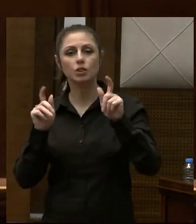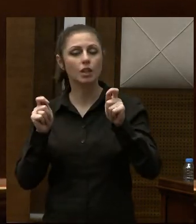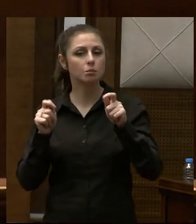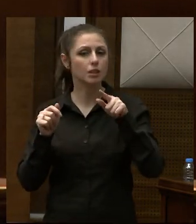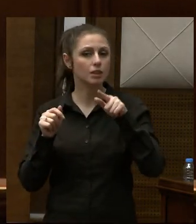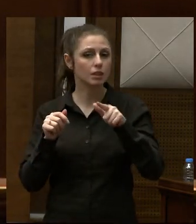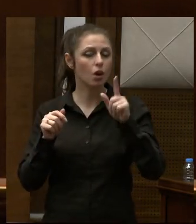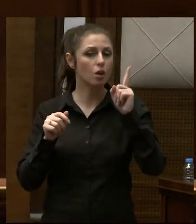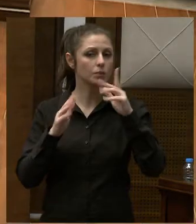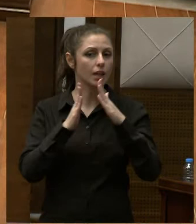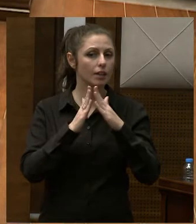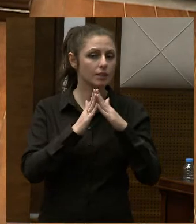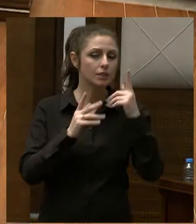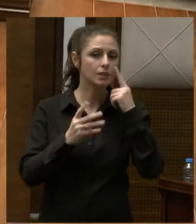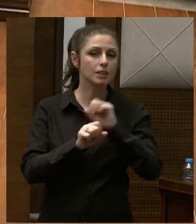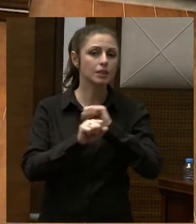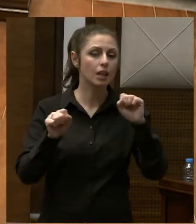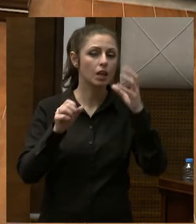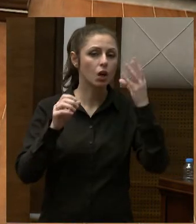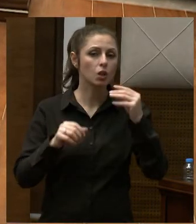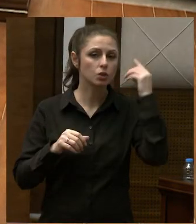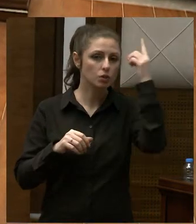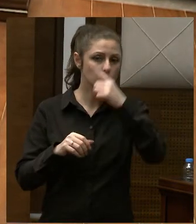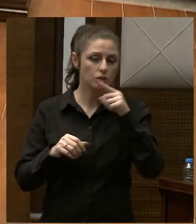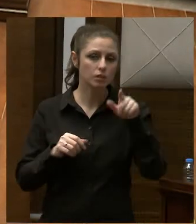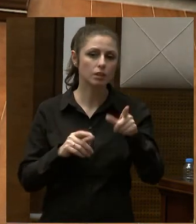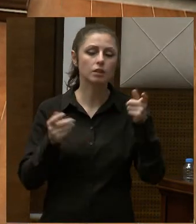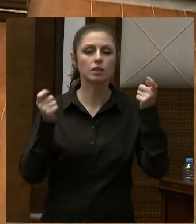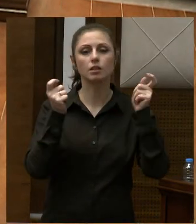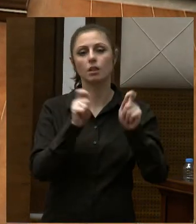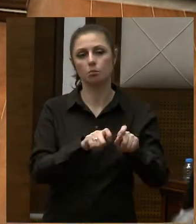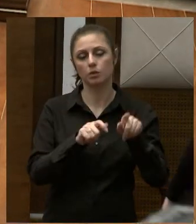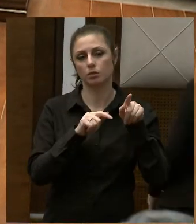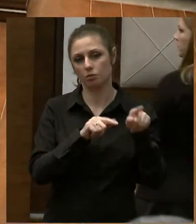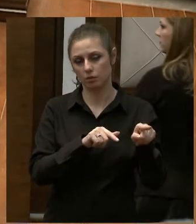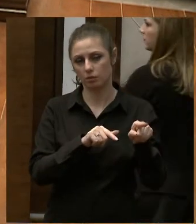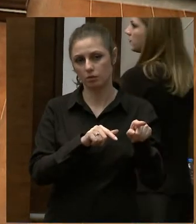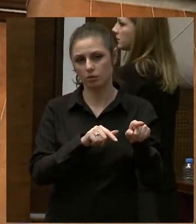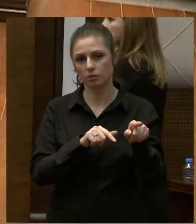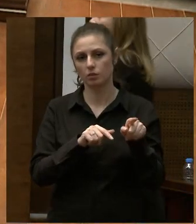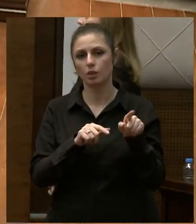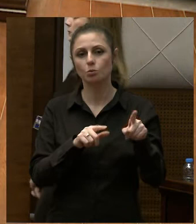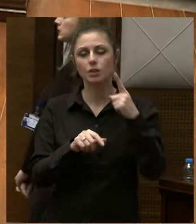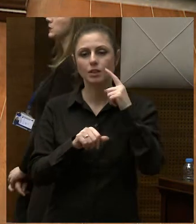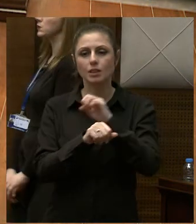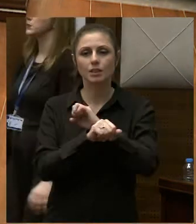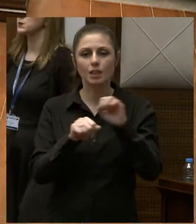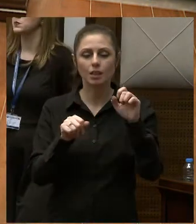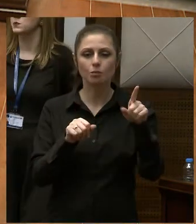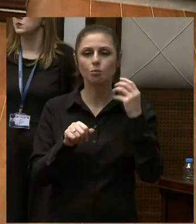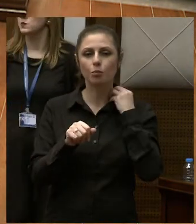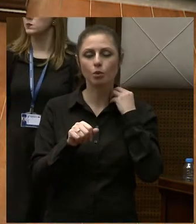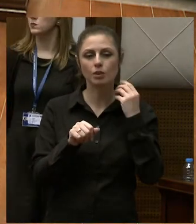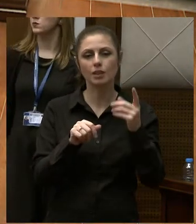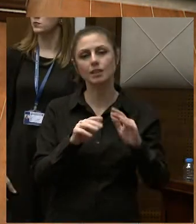ve Akşam Sanat Okulu Müdürlüğü'nün zararda olduğu nedeniyle Milli Eğitim Bakanlığı Öğretmenevi'nin kapatılarak bu zarar olan kısım